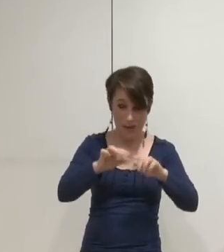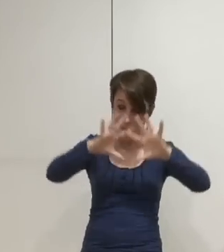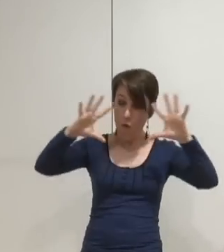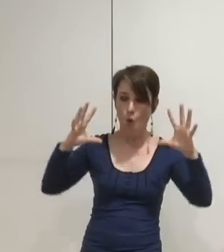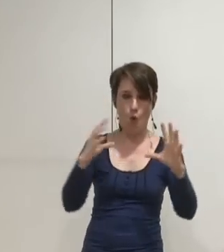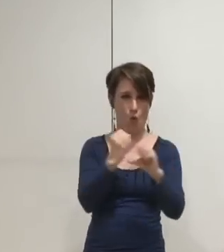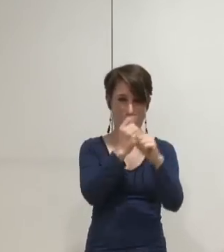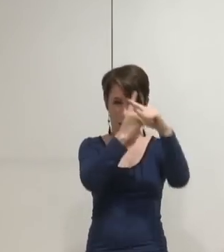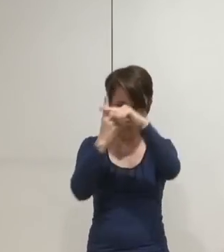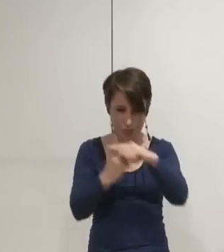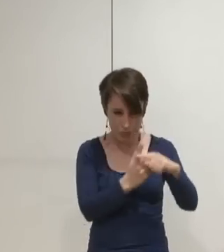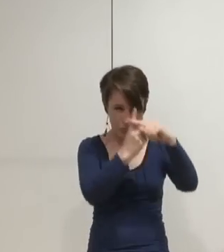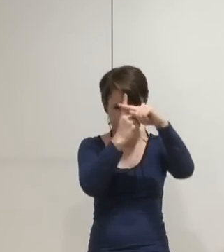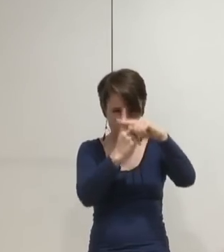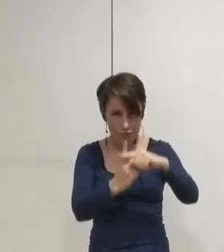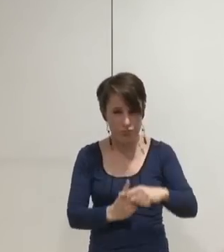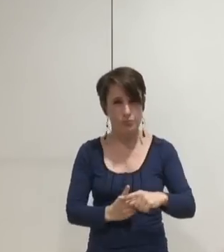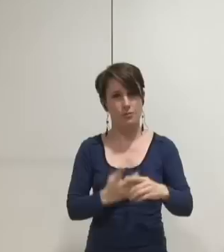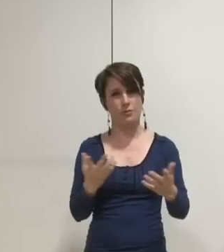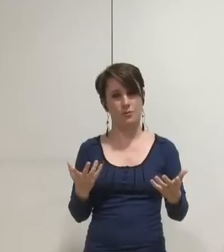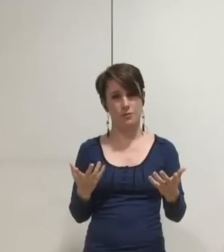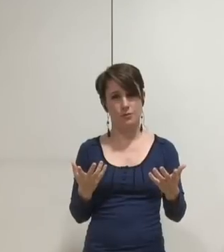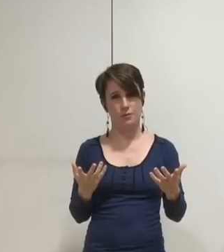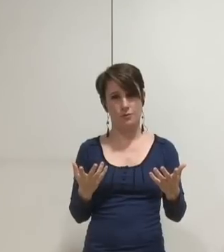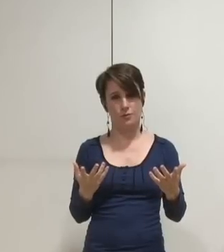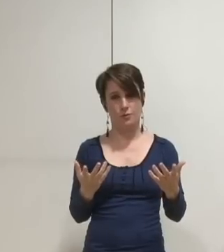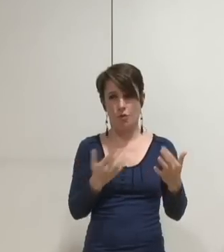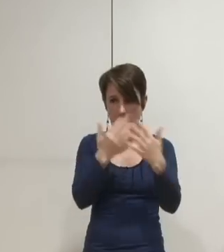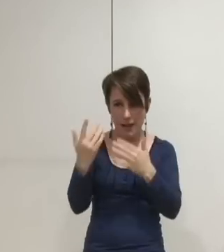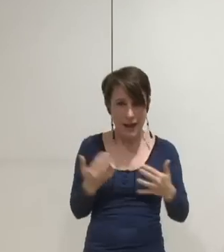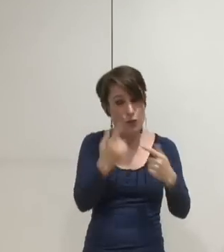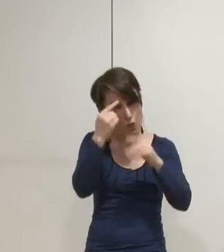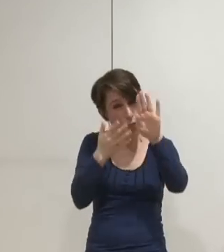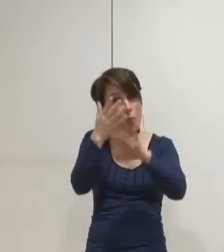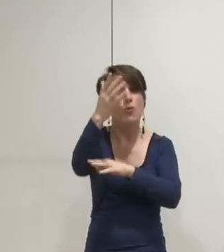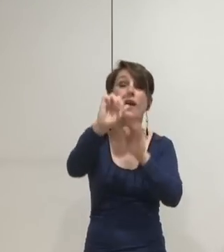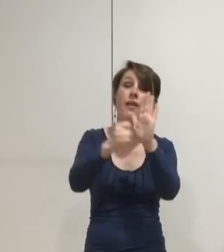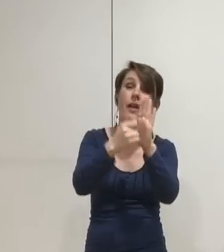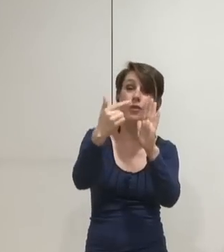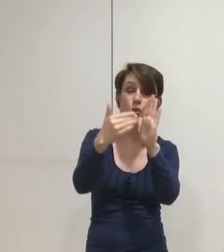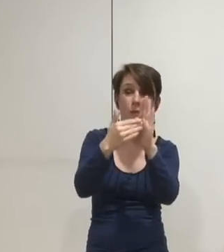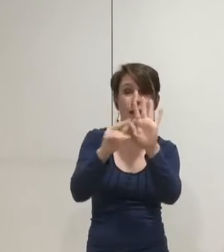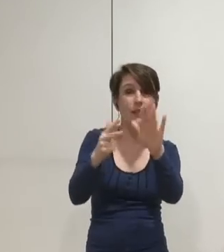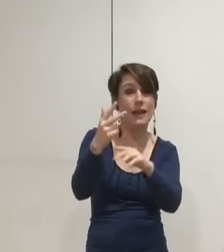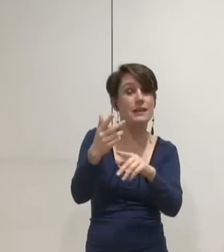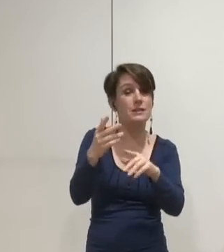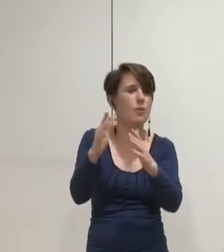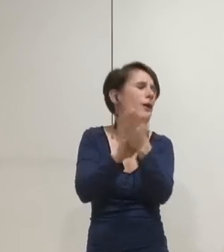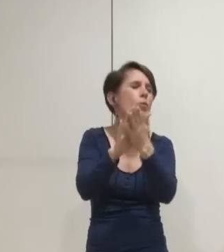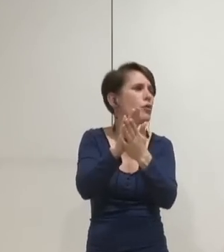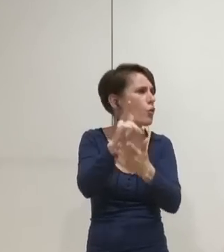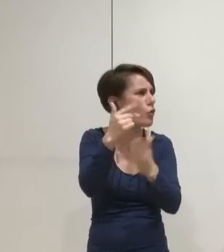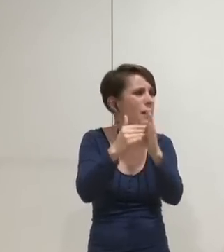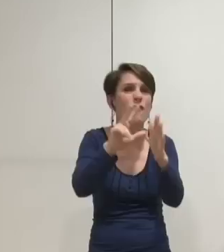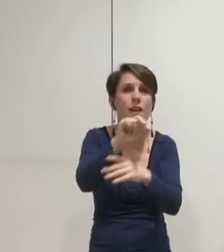compris votre volonté affirmée et ses conséquences de reprendre en gestion directe le service en 2013 sous quell condition en 2023